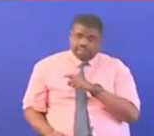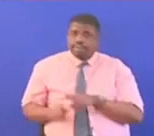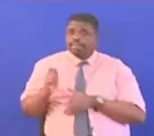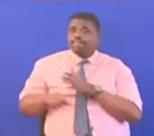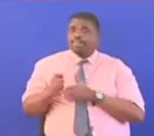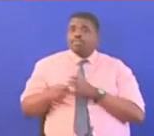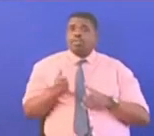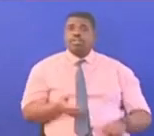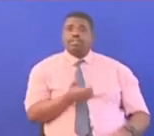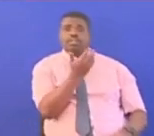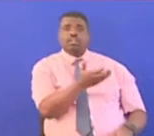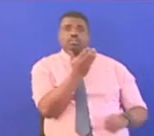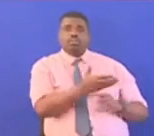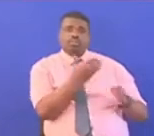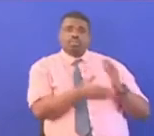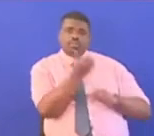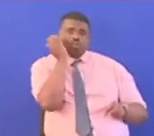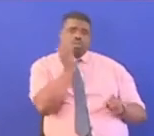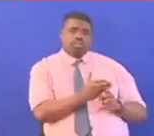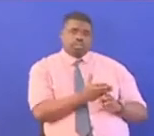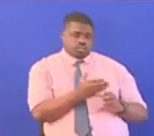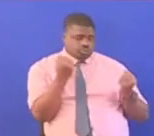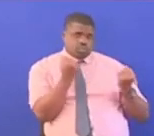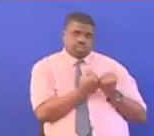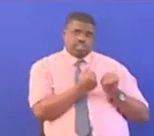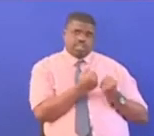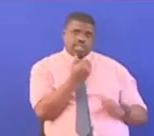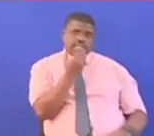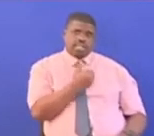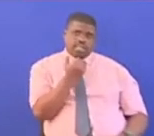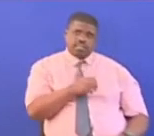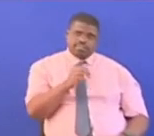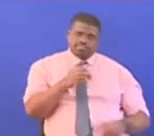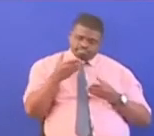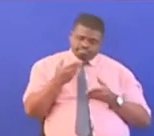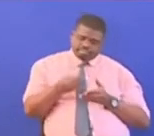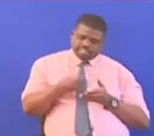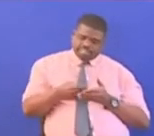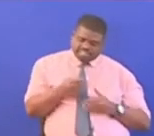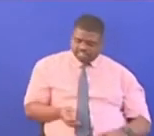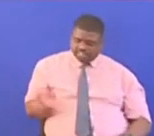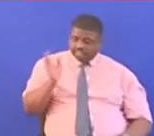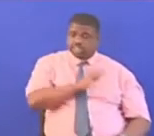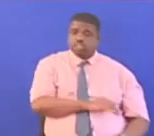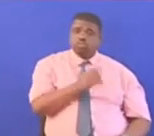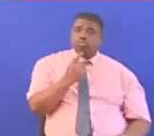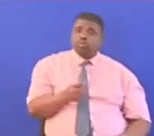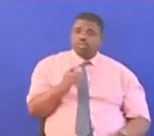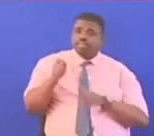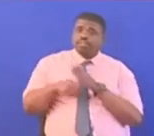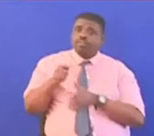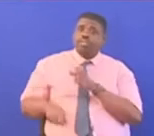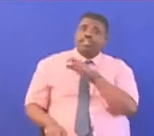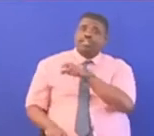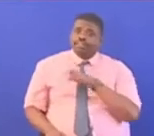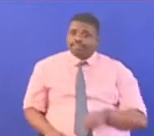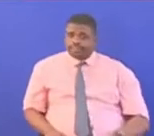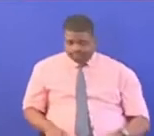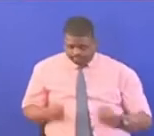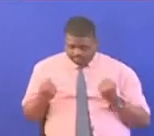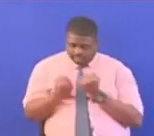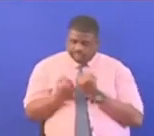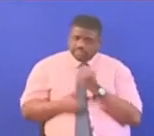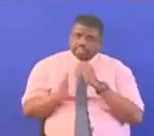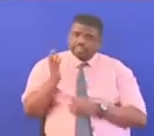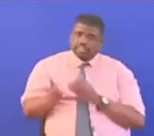viwanda 5 vimejengwa kwa ajili ya kuchakata asali mbichi. Na kwa siku moja viwanda hivi vilikuwa vinachakata